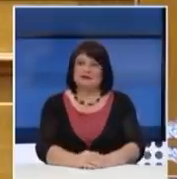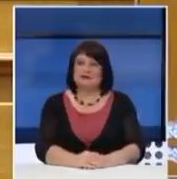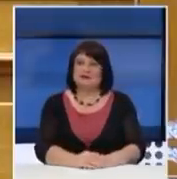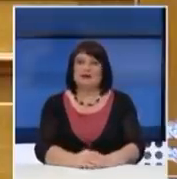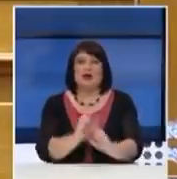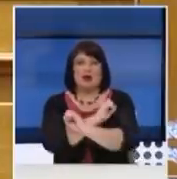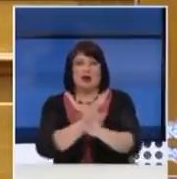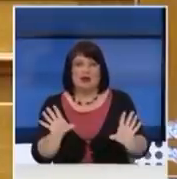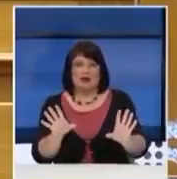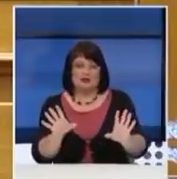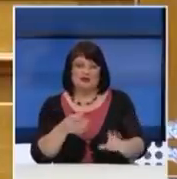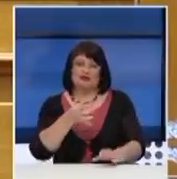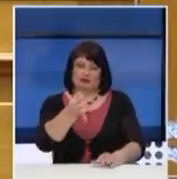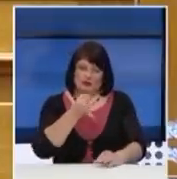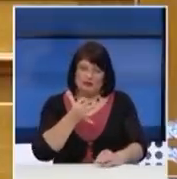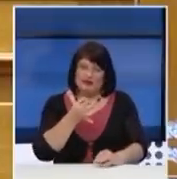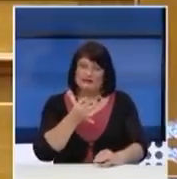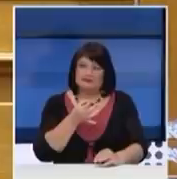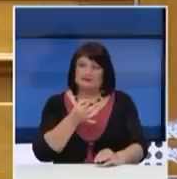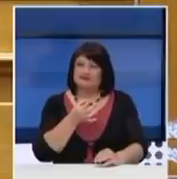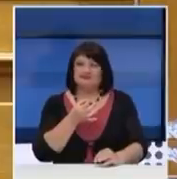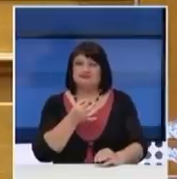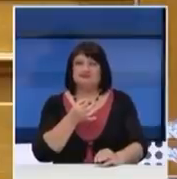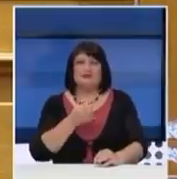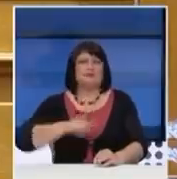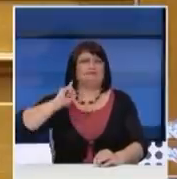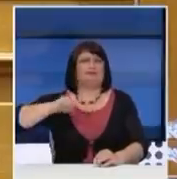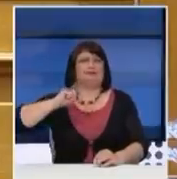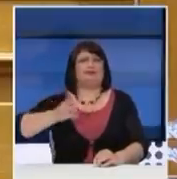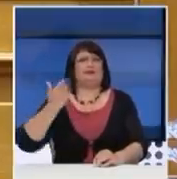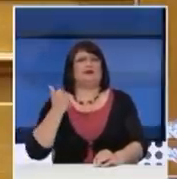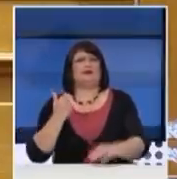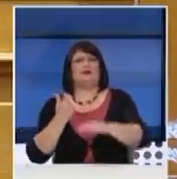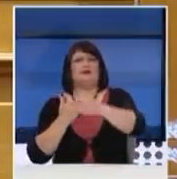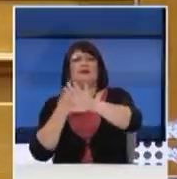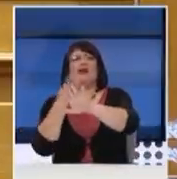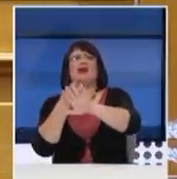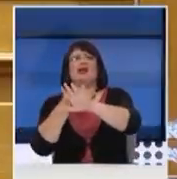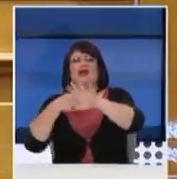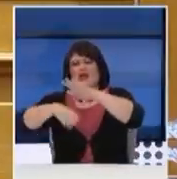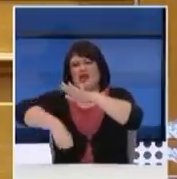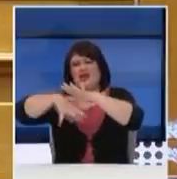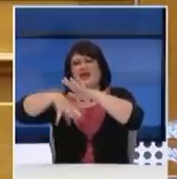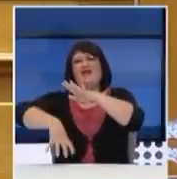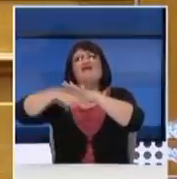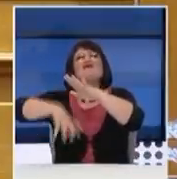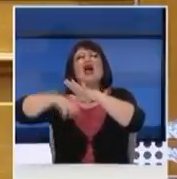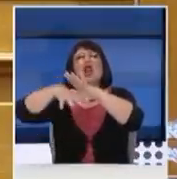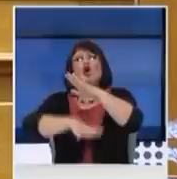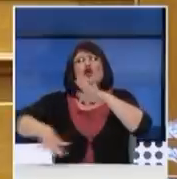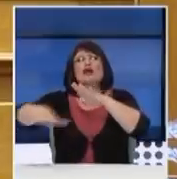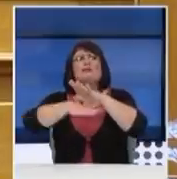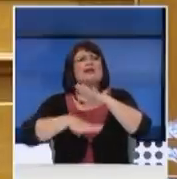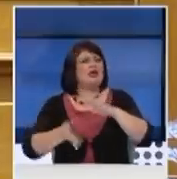ρηματική διακοίνωση, εσχάτως, ότι δεν υπάρχει καμία παραβίαση, δεν παραβιάζεται η υπαλλοκρηπίδα μας. Μας το λέγατε εδώ στη Βουλή και υπάρχει και ανακοίνωση. Και